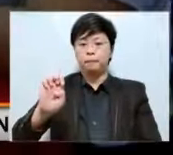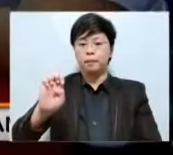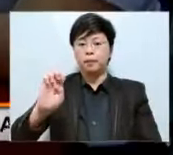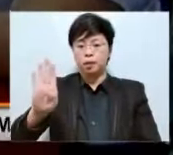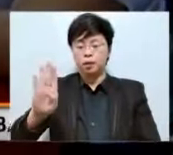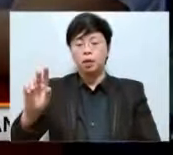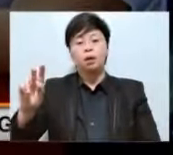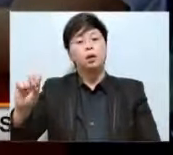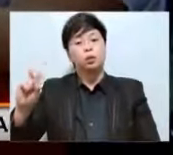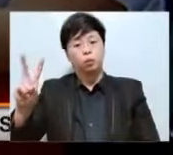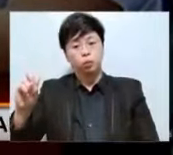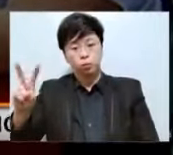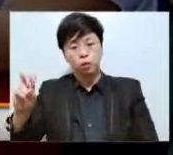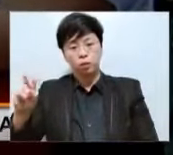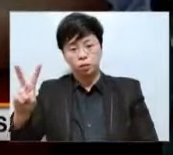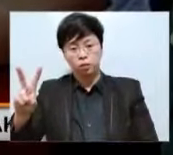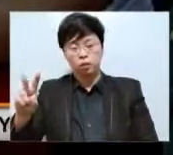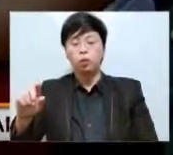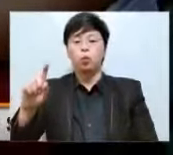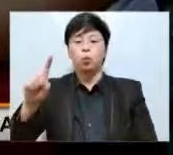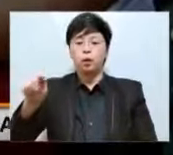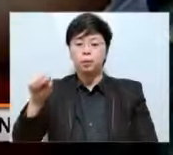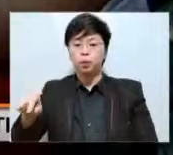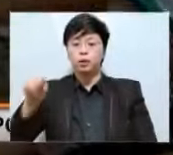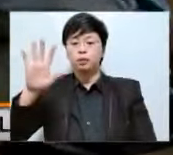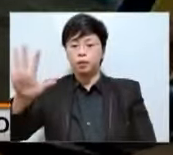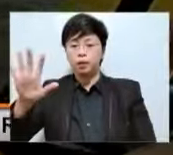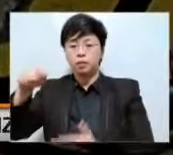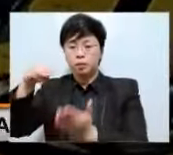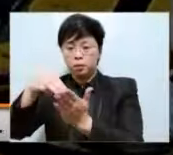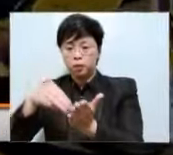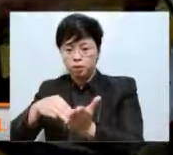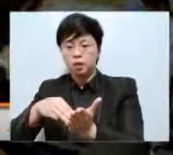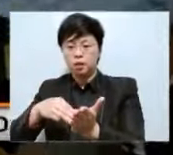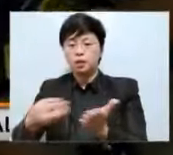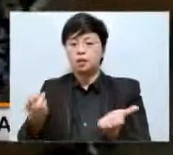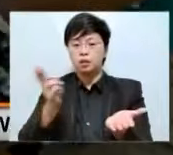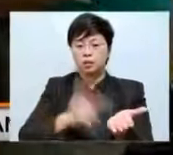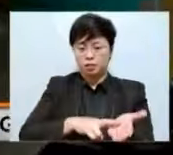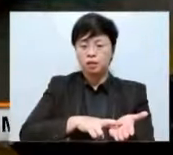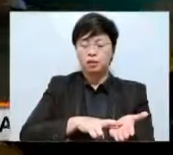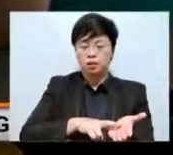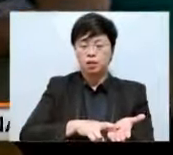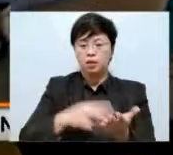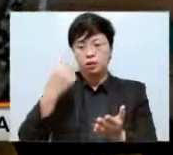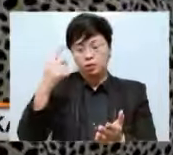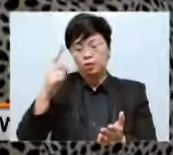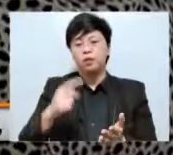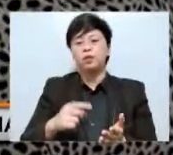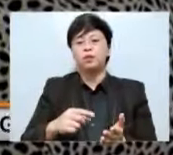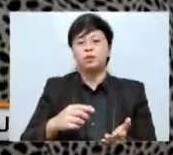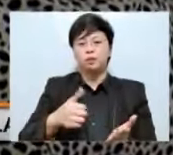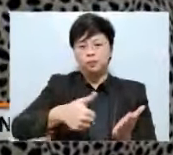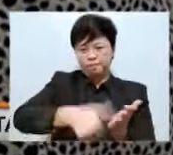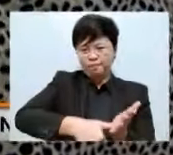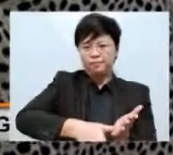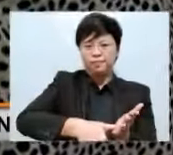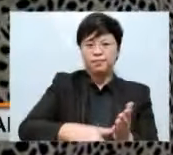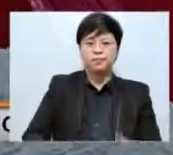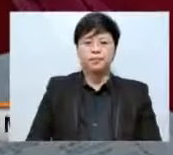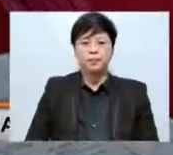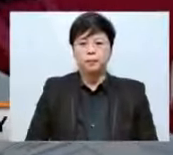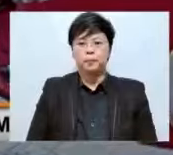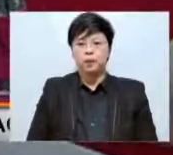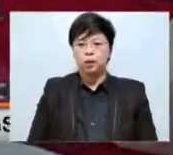million ang nagparehistro para sa 2025 elections. Kaya tingin ng COMELEC, baka malagpas ang panila ang 3 million target lalo't